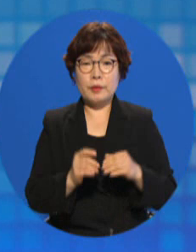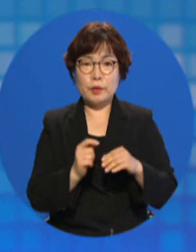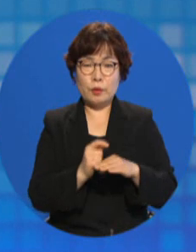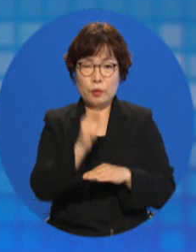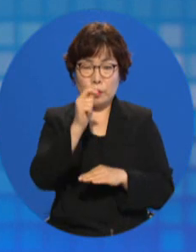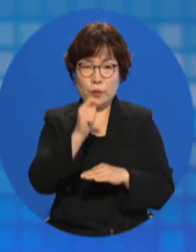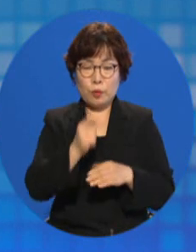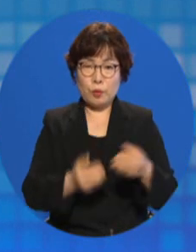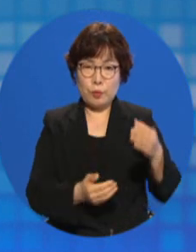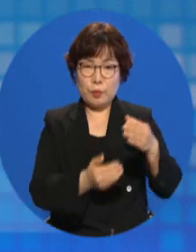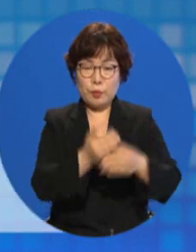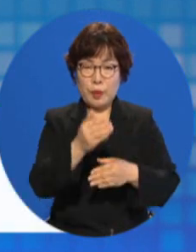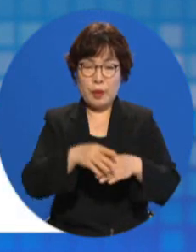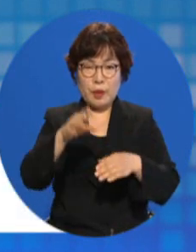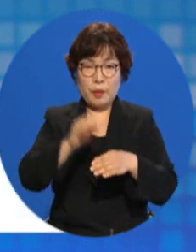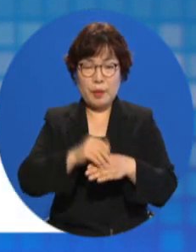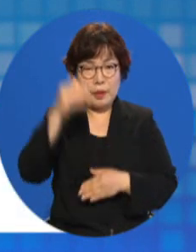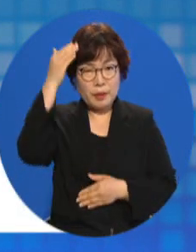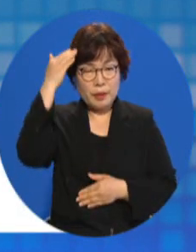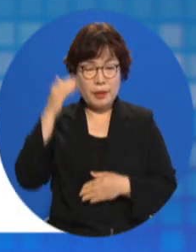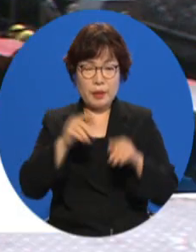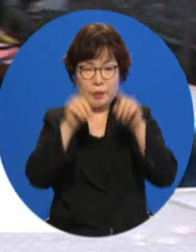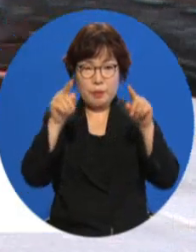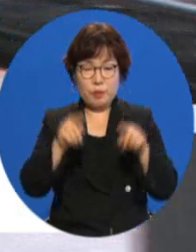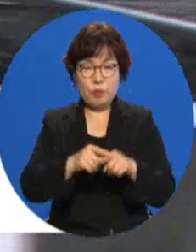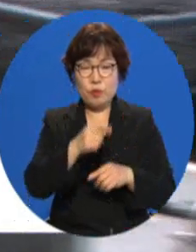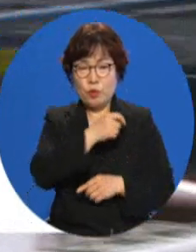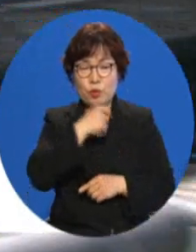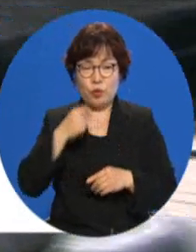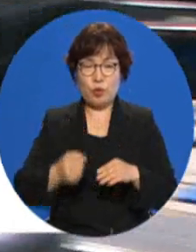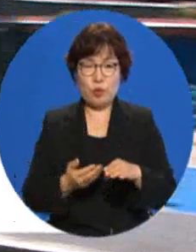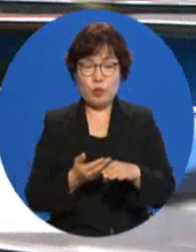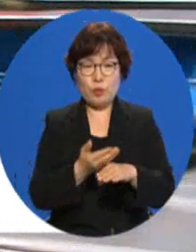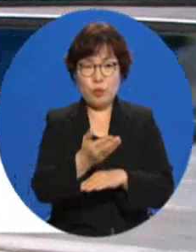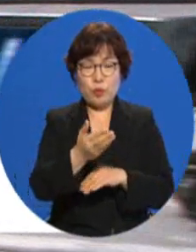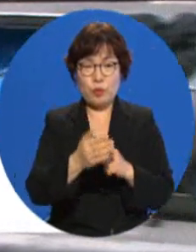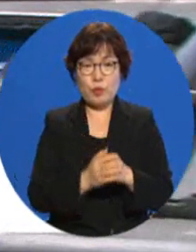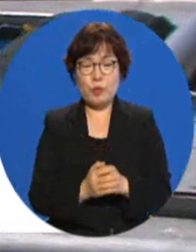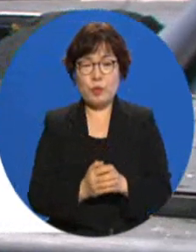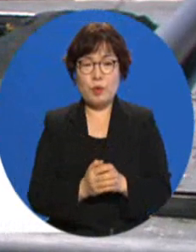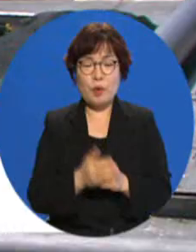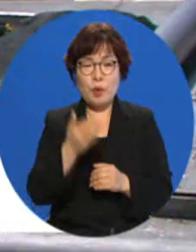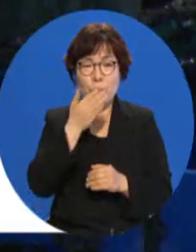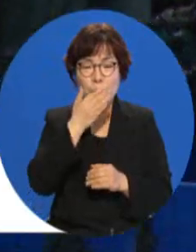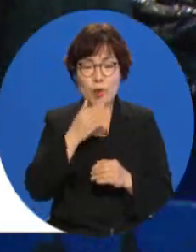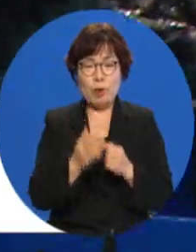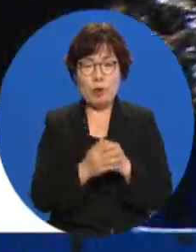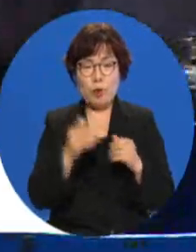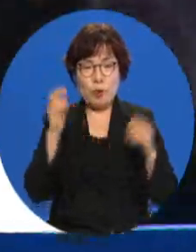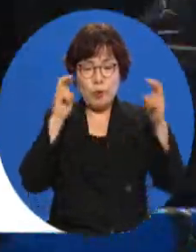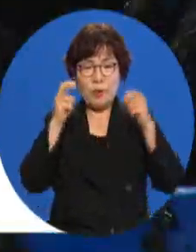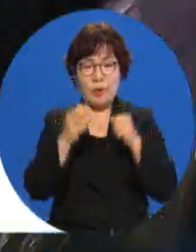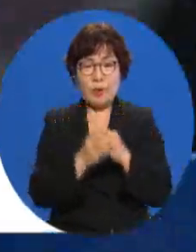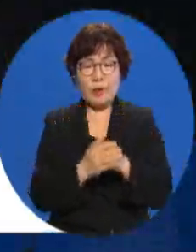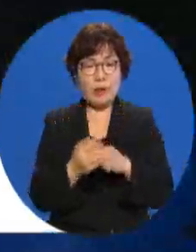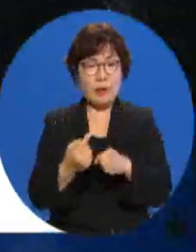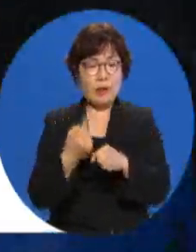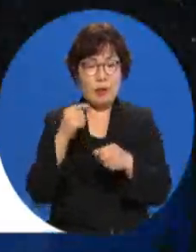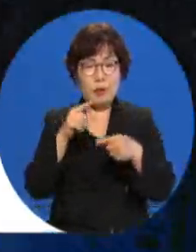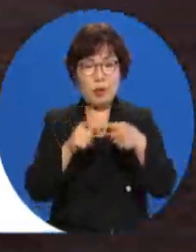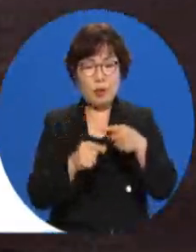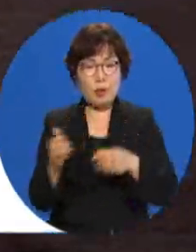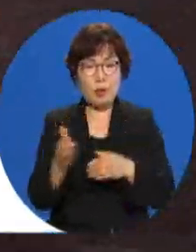고흥에서 생산된 마른 김이 중국 수출길에 오릅니다. 고흥군은 지역 식품회사인 열린푸드가 지난